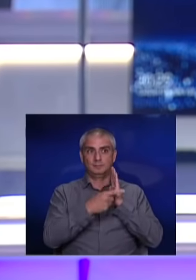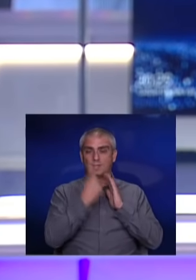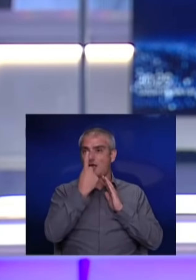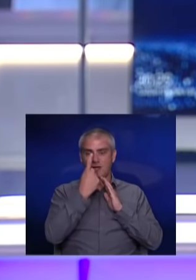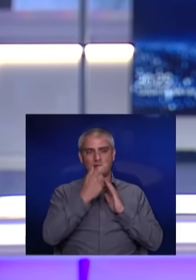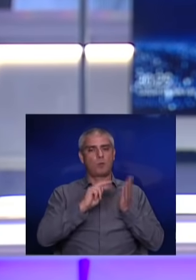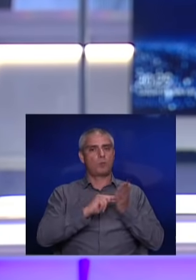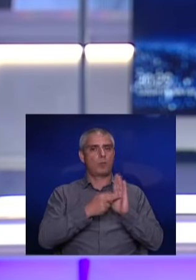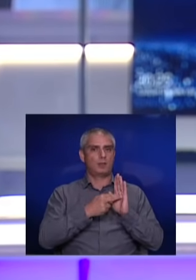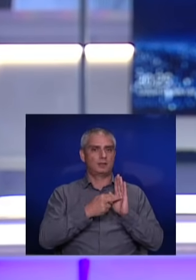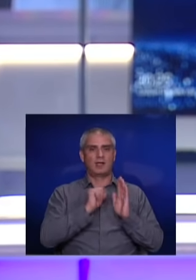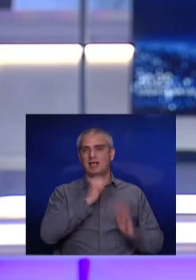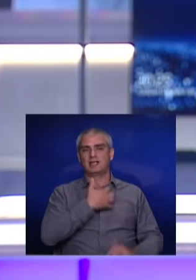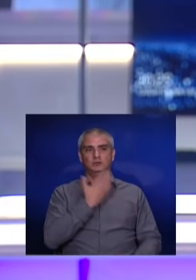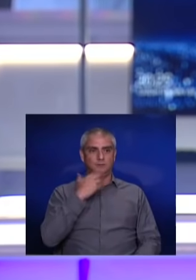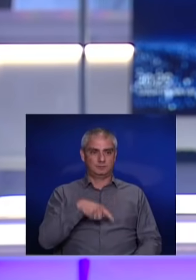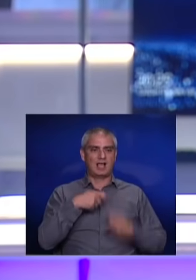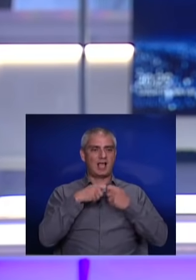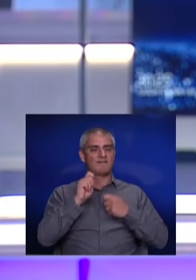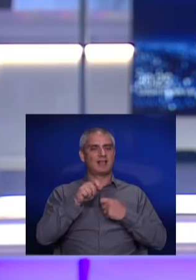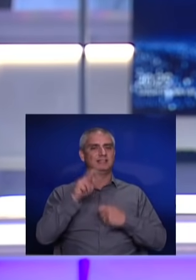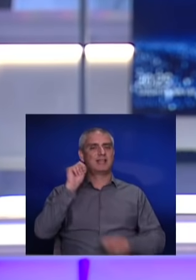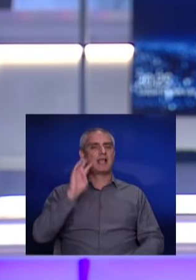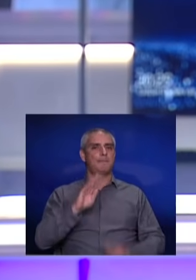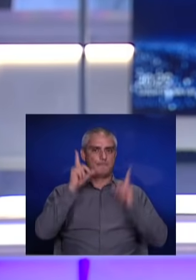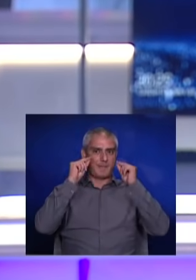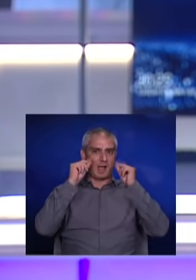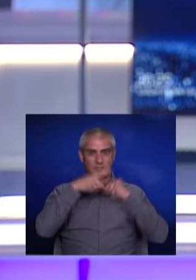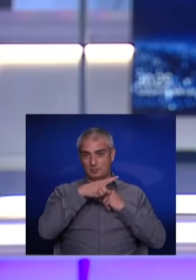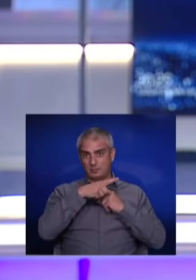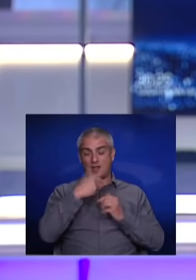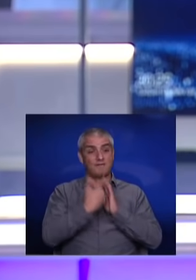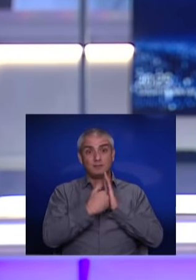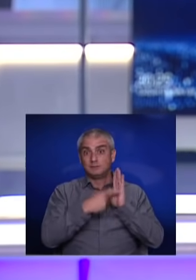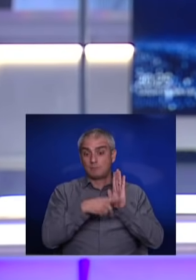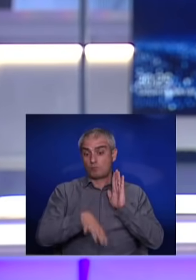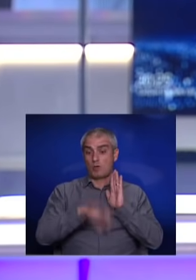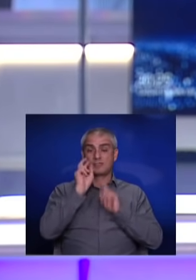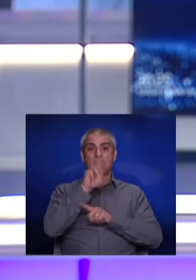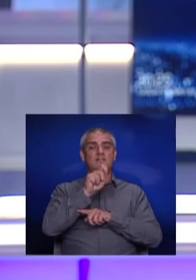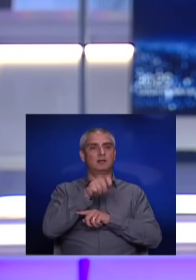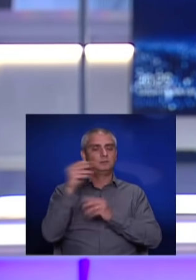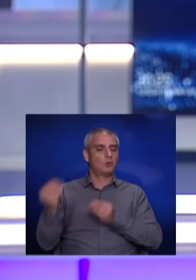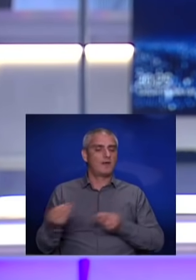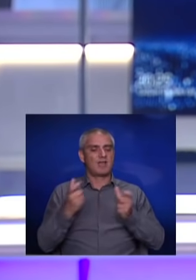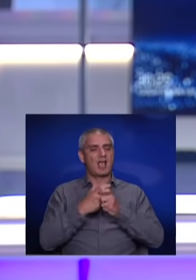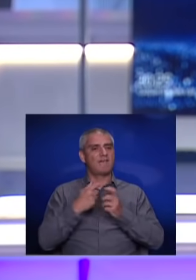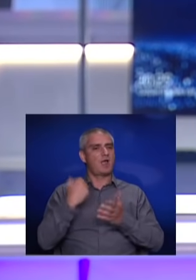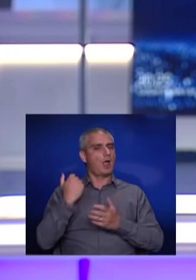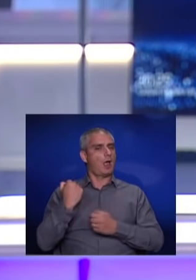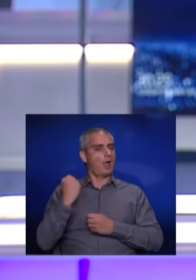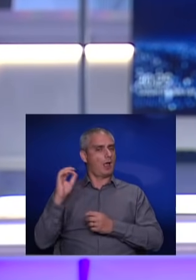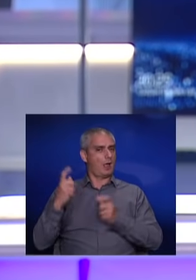הוא הפוליטיקאי העשיר בישראל, חבר הכנסת ניר ברקת. על פי המסמכים, ברקת, כשנבחר לכנסת, העביר את חברת ההחזקות שלו